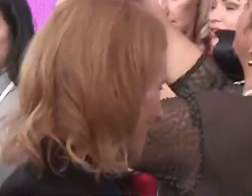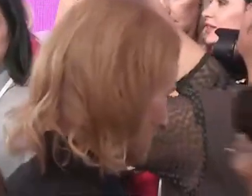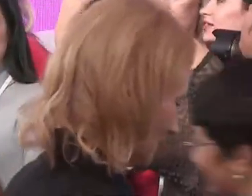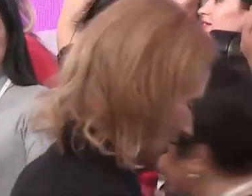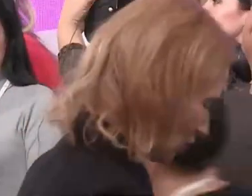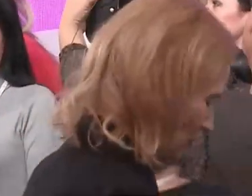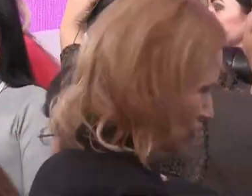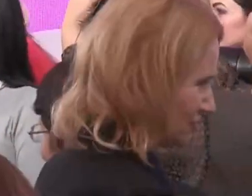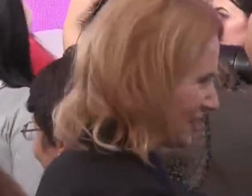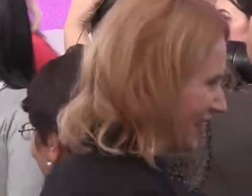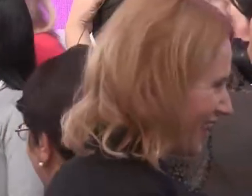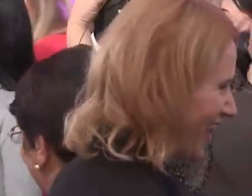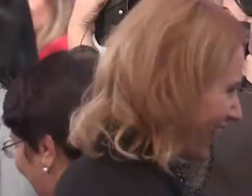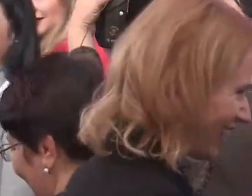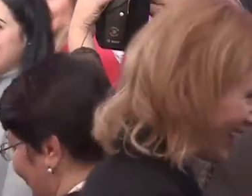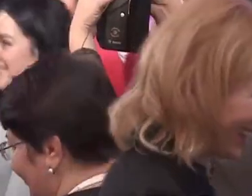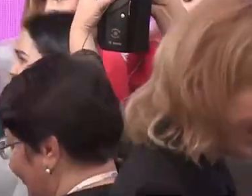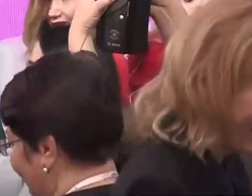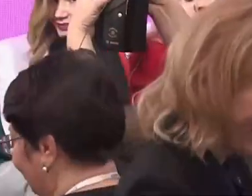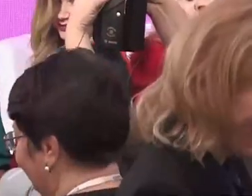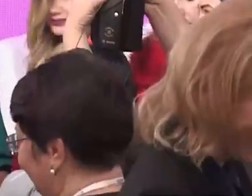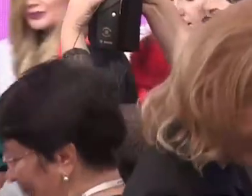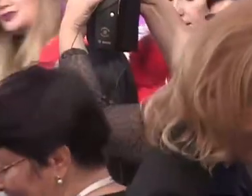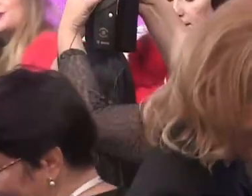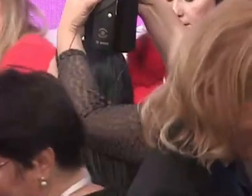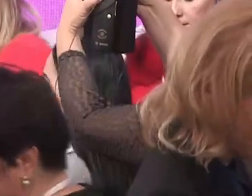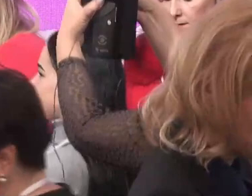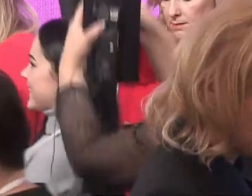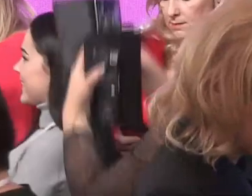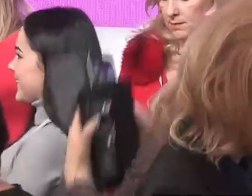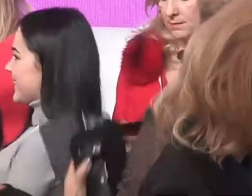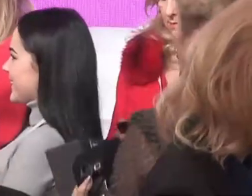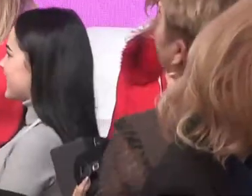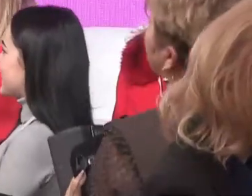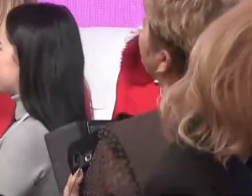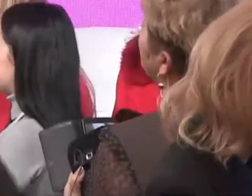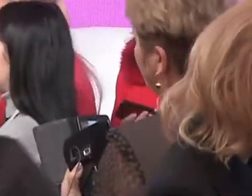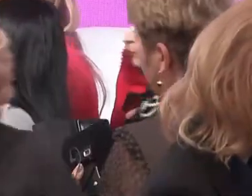Empowerment and Ways to Combat Discrimination in the Workplace and in Companies.